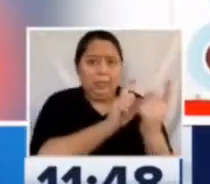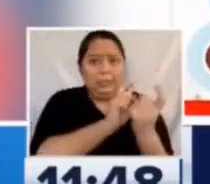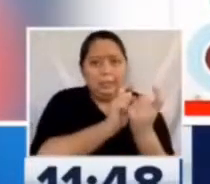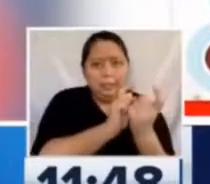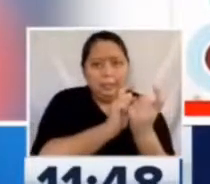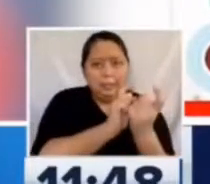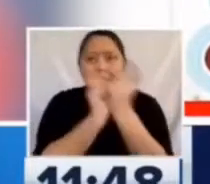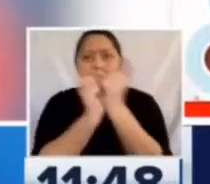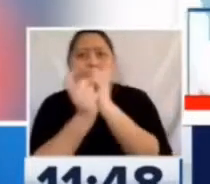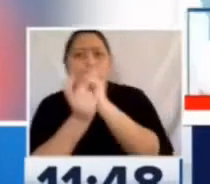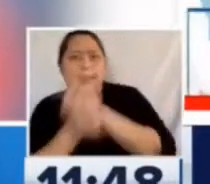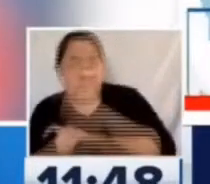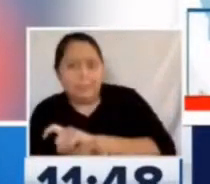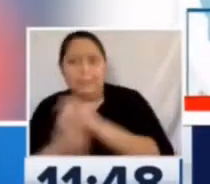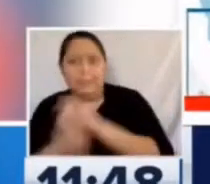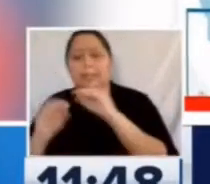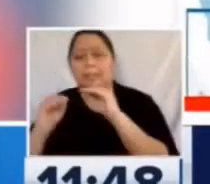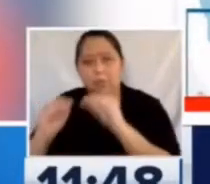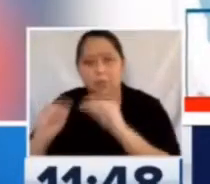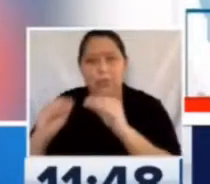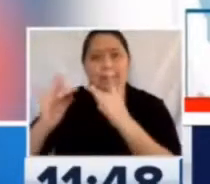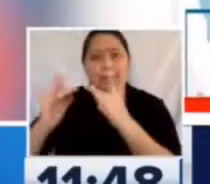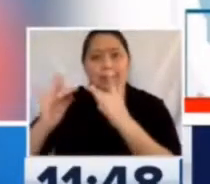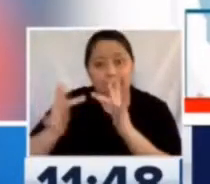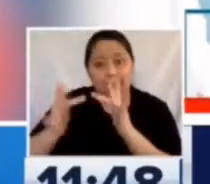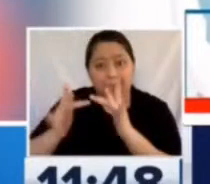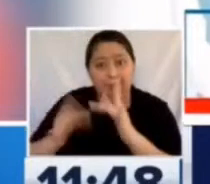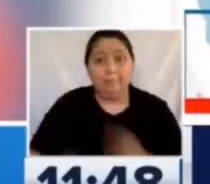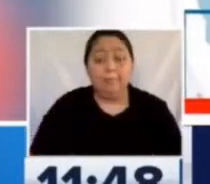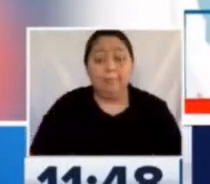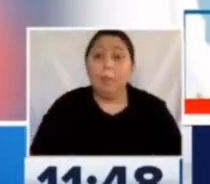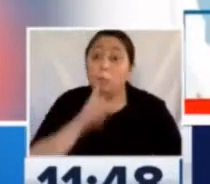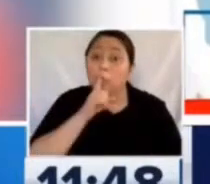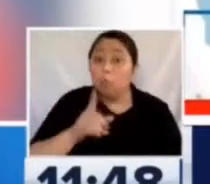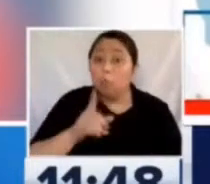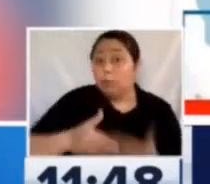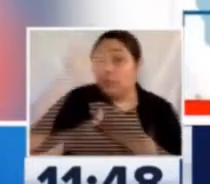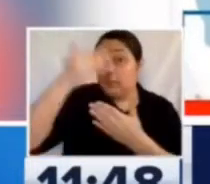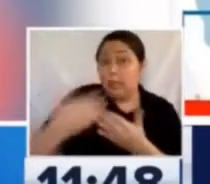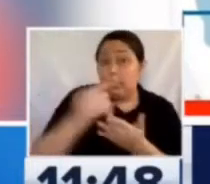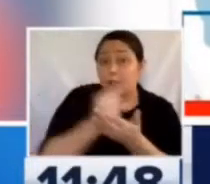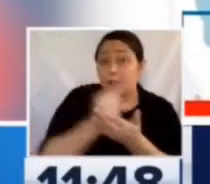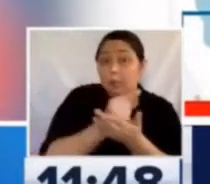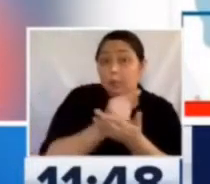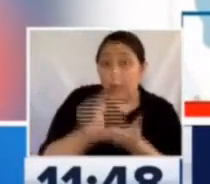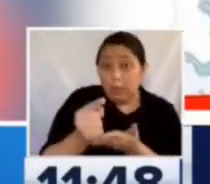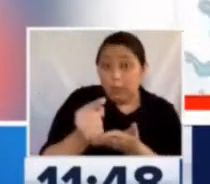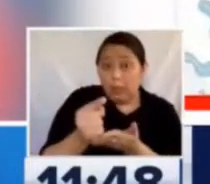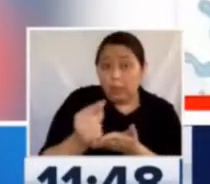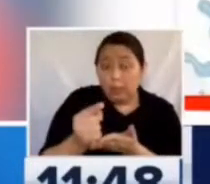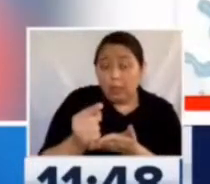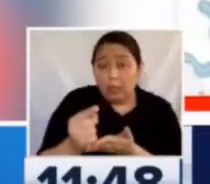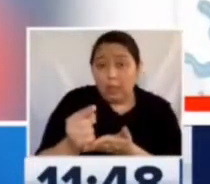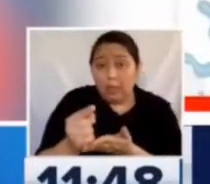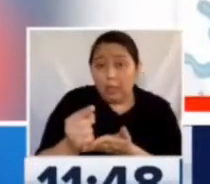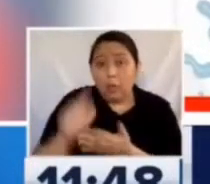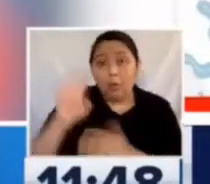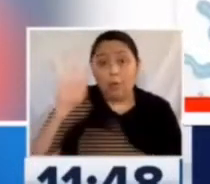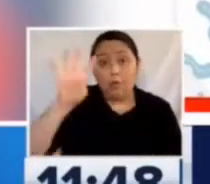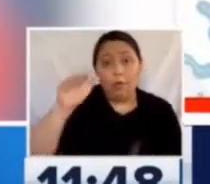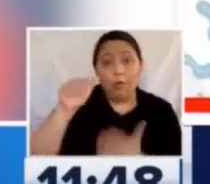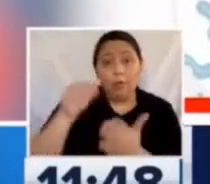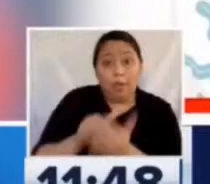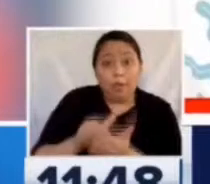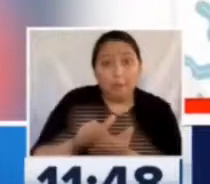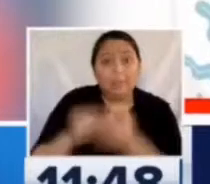alam naman ho natin na itong panahon ng ECQ, maraming sakripisyo yung ating mga kababayan at habang naghahanda tayo sa